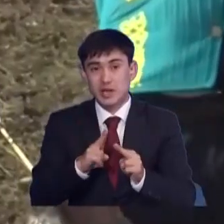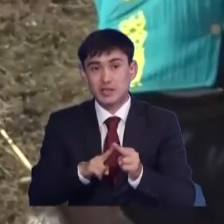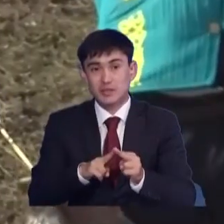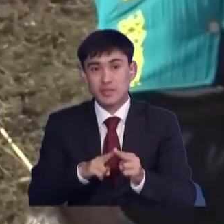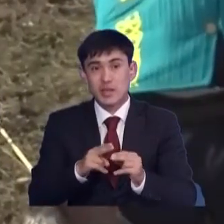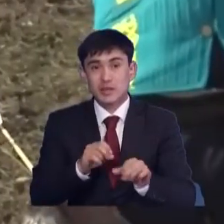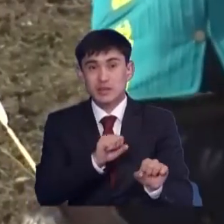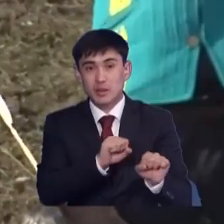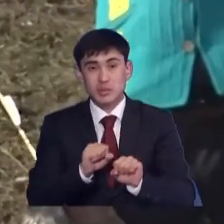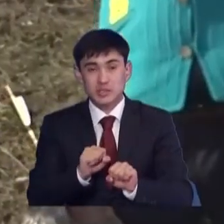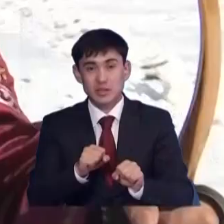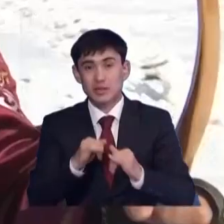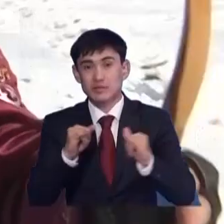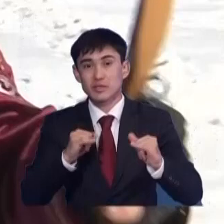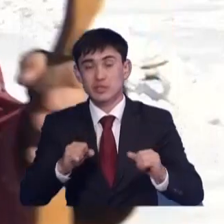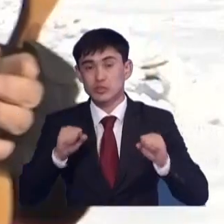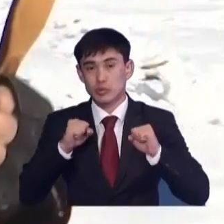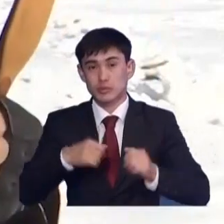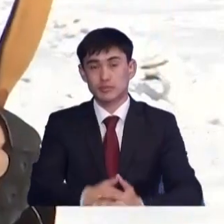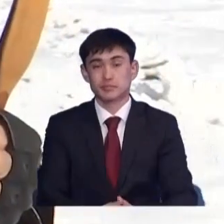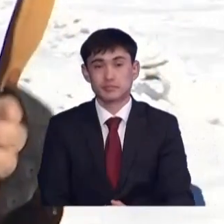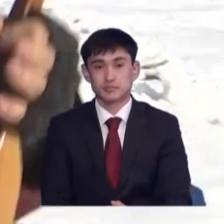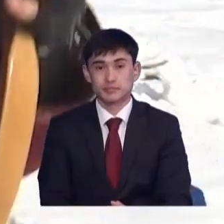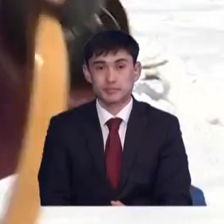тормозит развитие исконно казахского вида спорта.